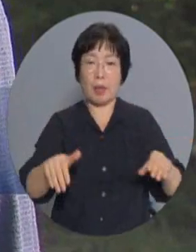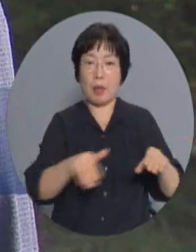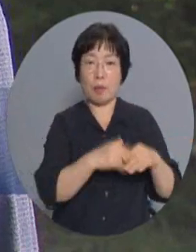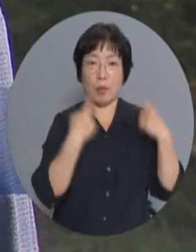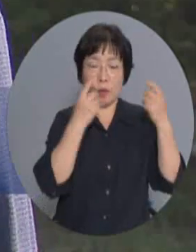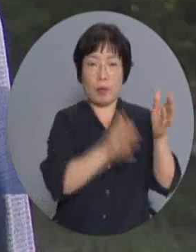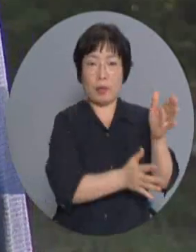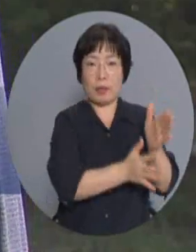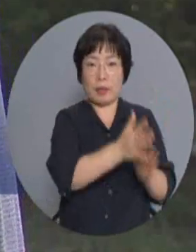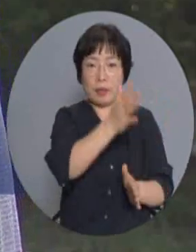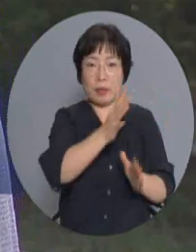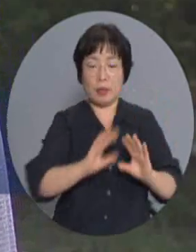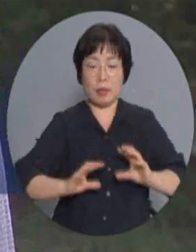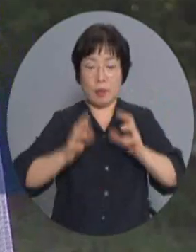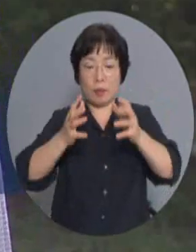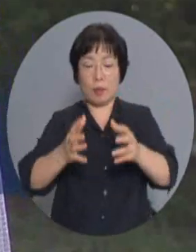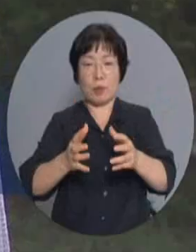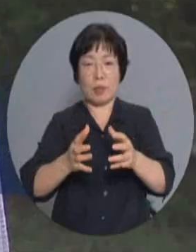해양문화관광도시,